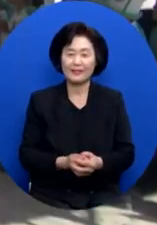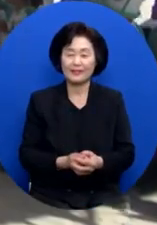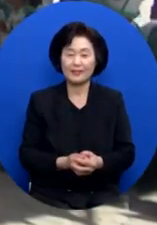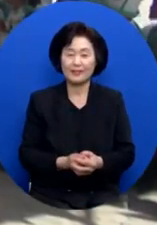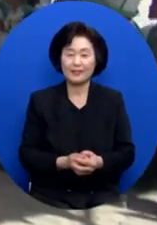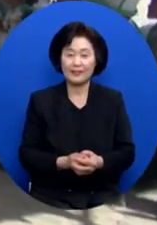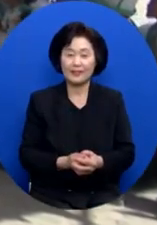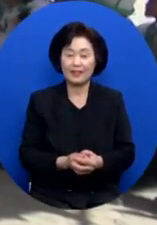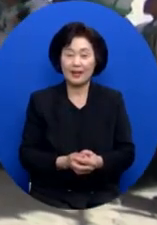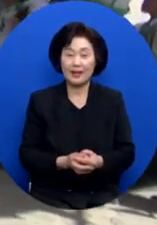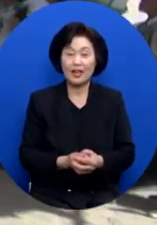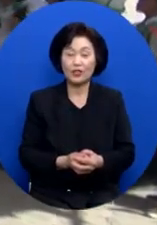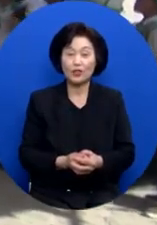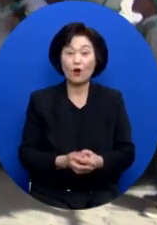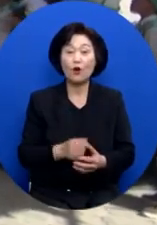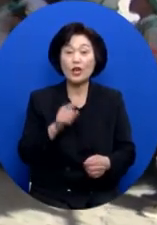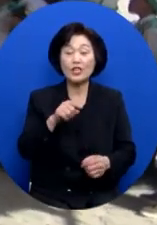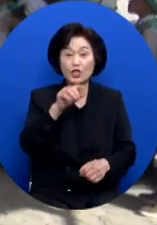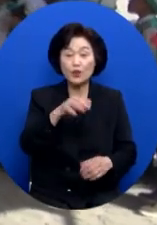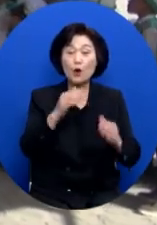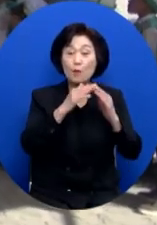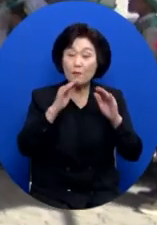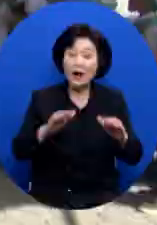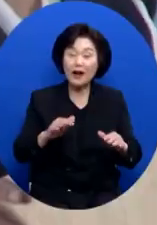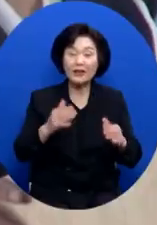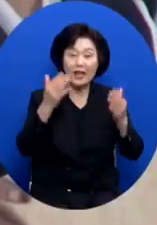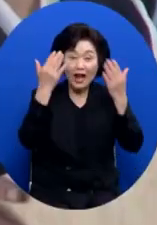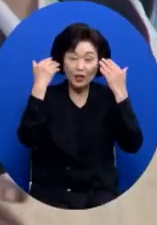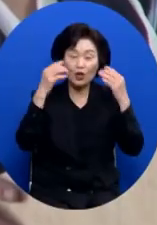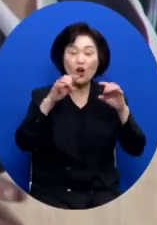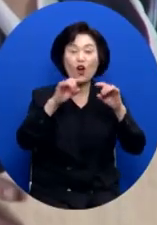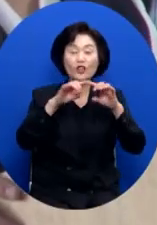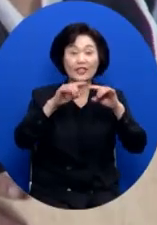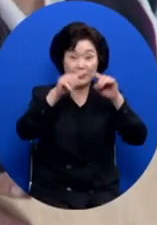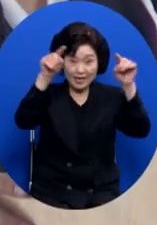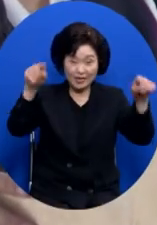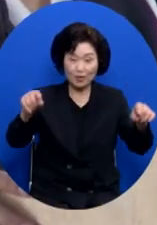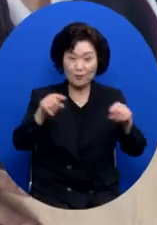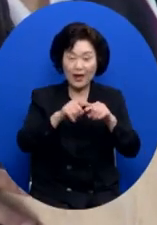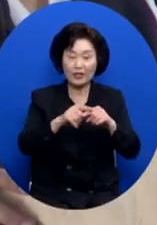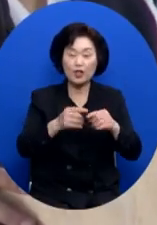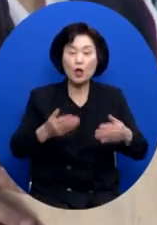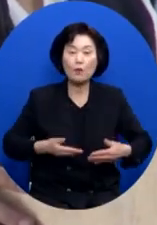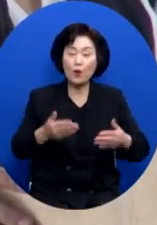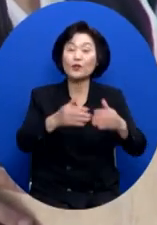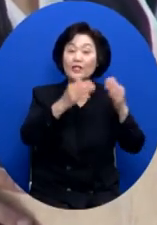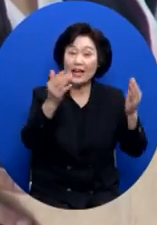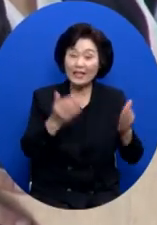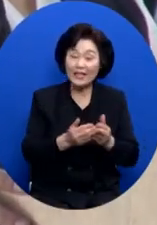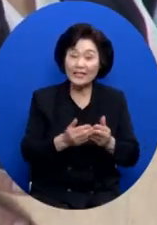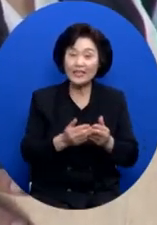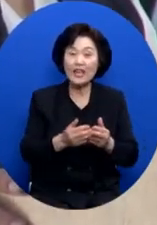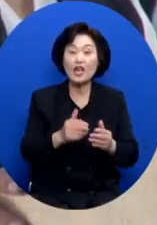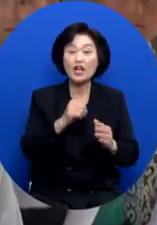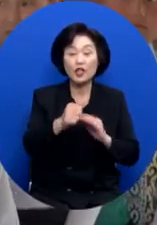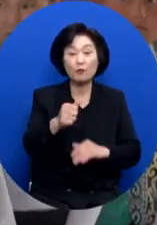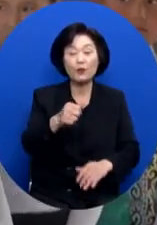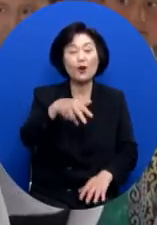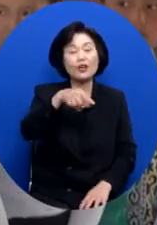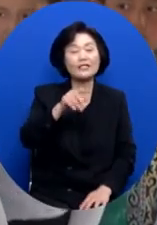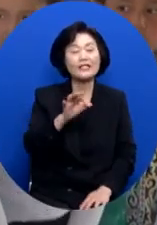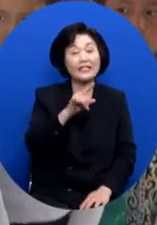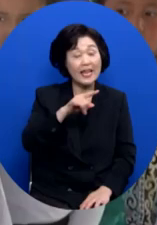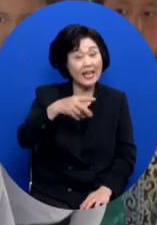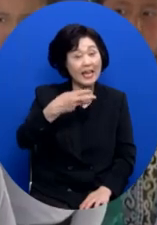특히 투이토 마을 코체르바예프 학교의 전자칠판은 연탄은행 홍보대사인 정혜리 권사의 후원으로